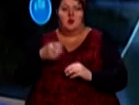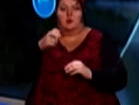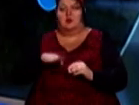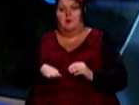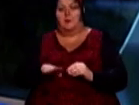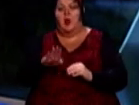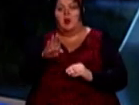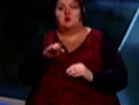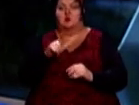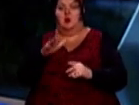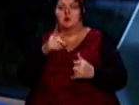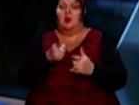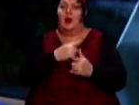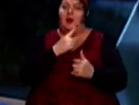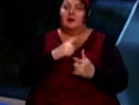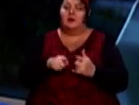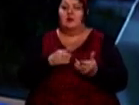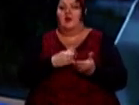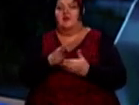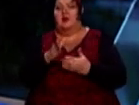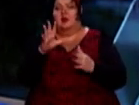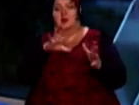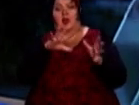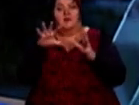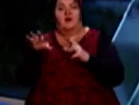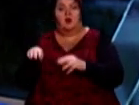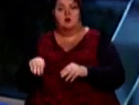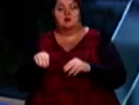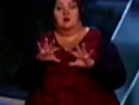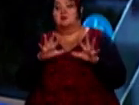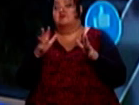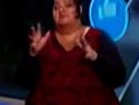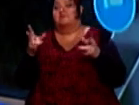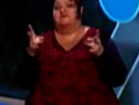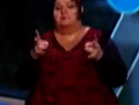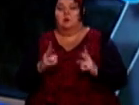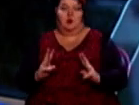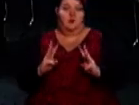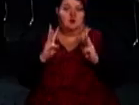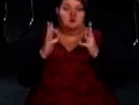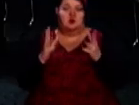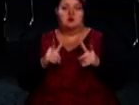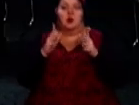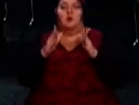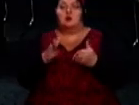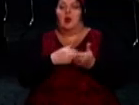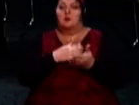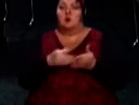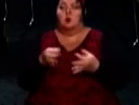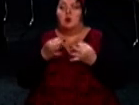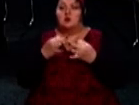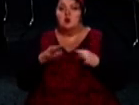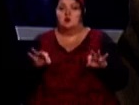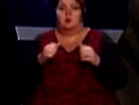там будуть альтернативні варіанти евакуації, не приведи Бог, буде пожежа, там буде абсолютна доступність до